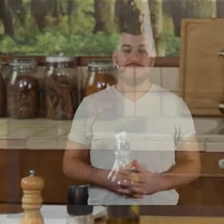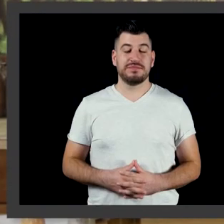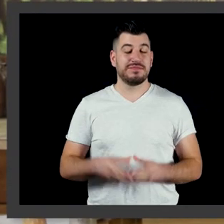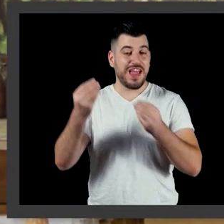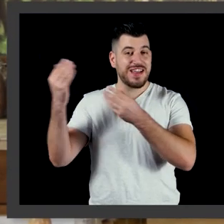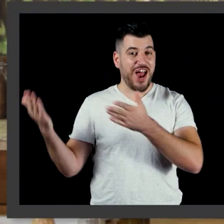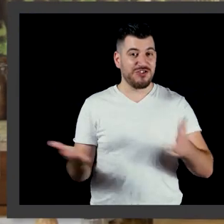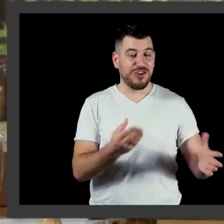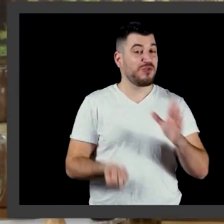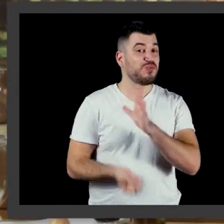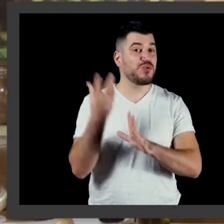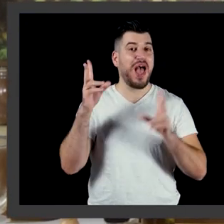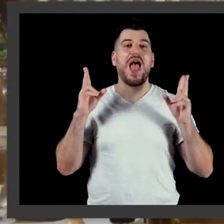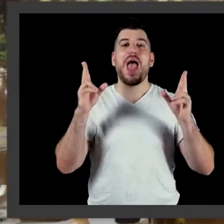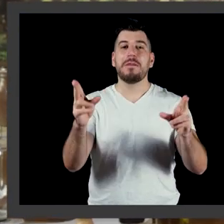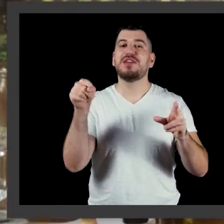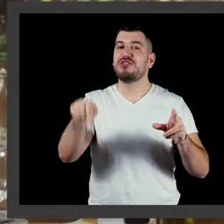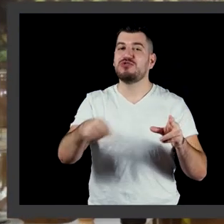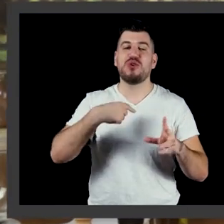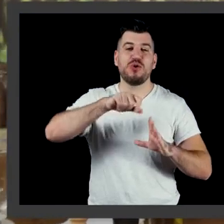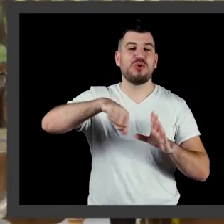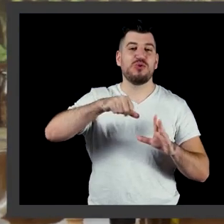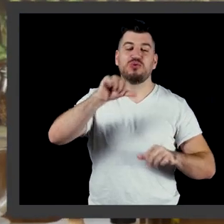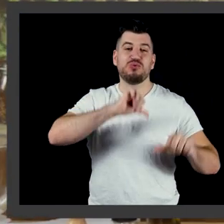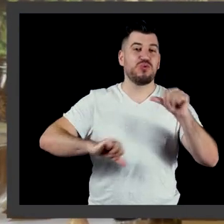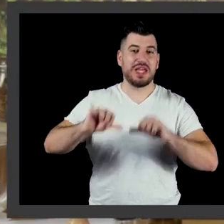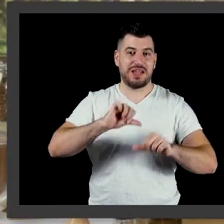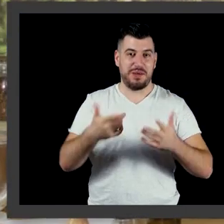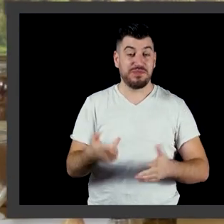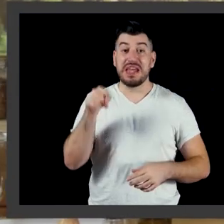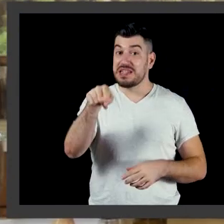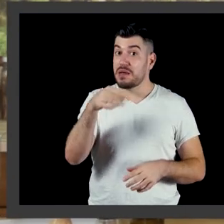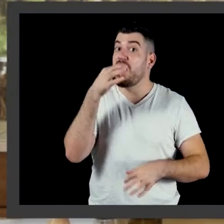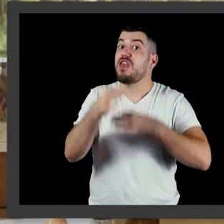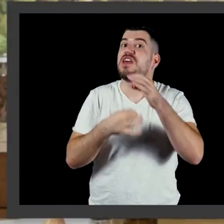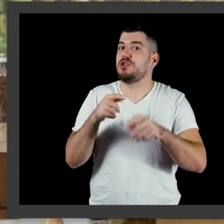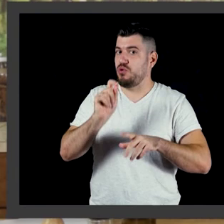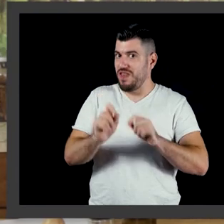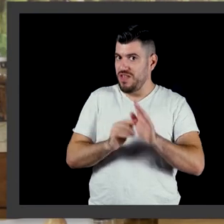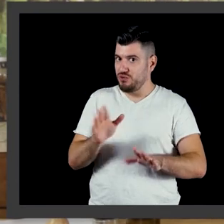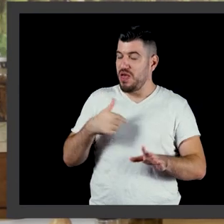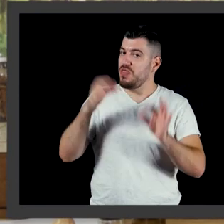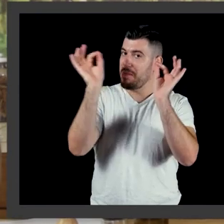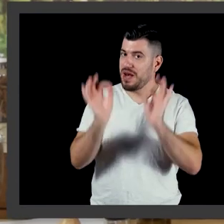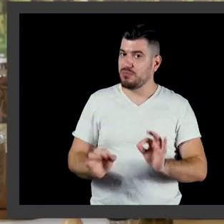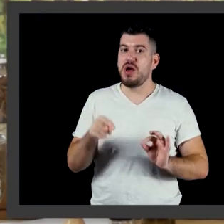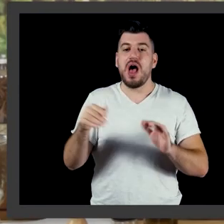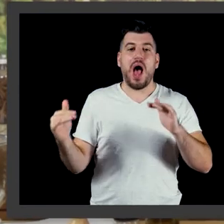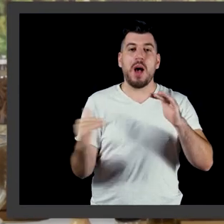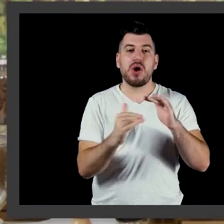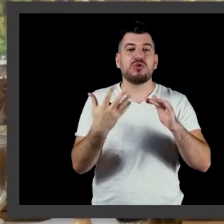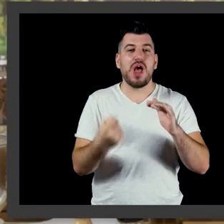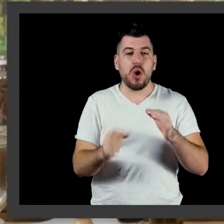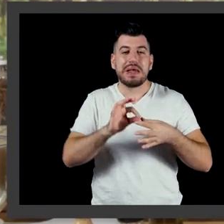Καλώς ήρθατε σε ένα ακόμα επεισόδιο του Kitchen Lab. Σήμερα δεν θα σας πω τι φτιάχνουμε, θα σας το περιγράψω. Έχουμε από κάτω σουμαρικά, από πάνω